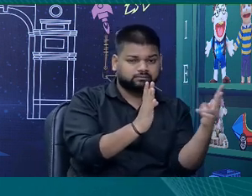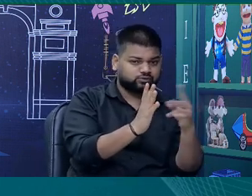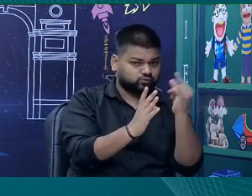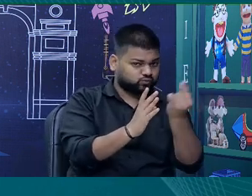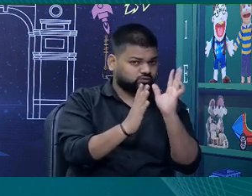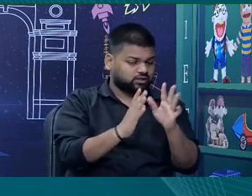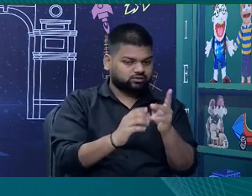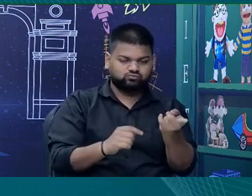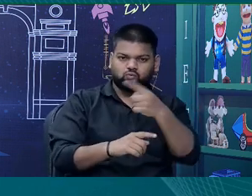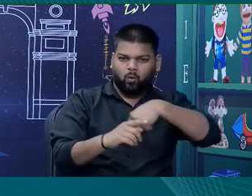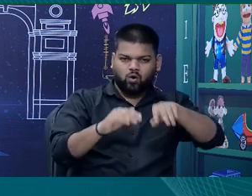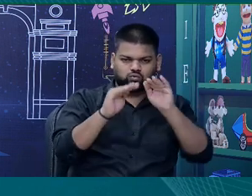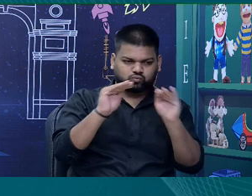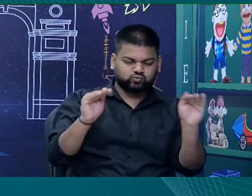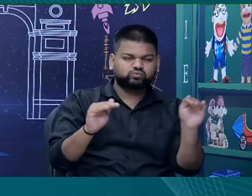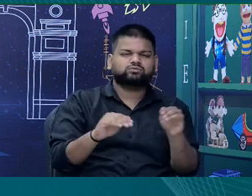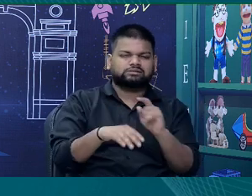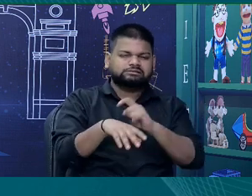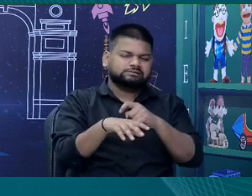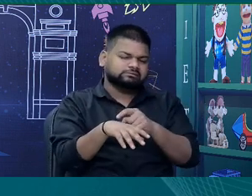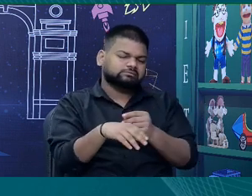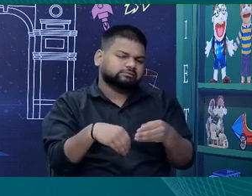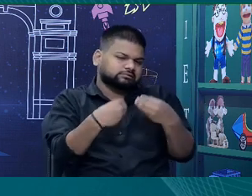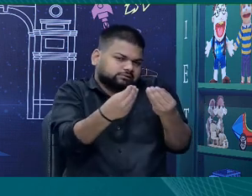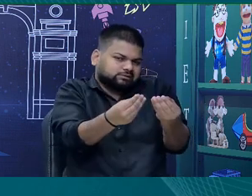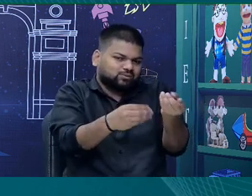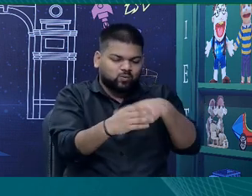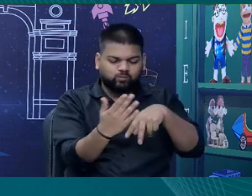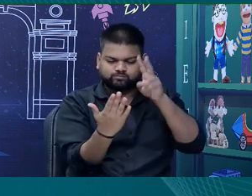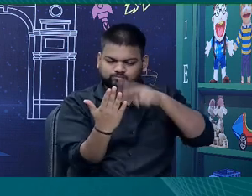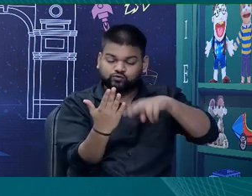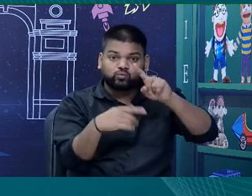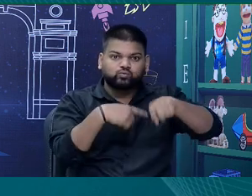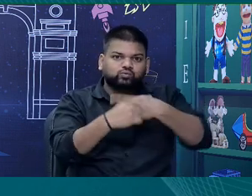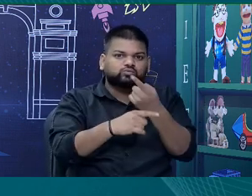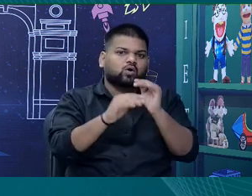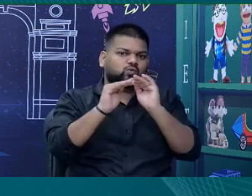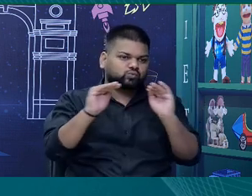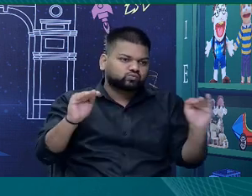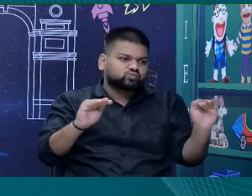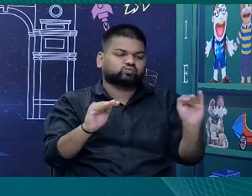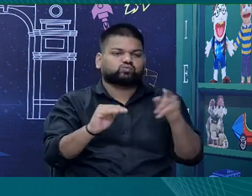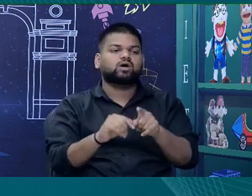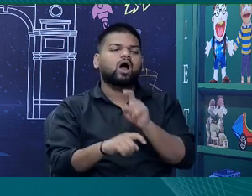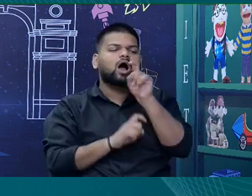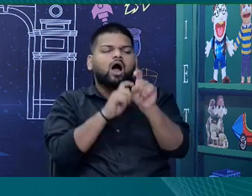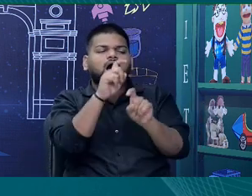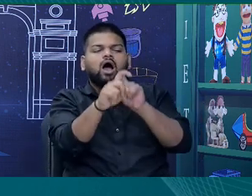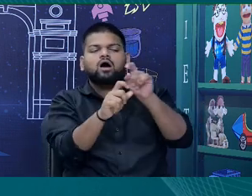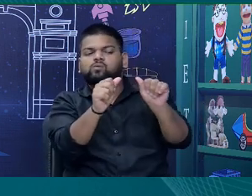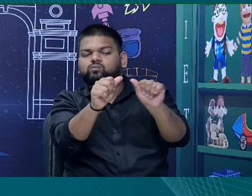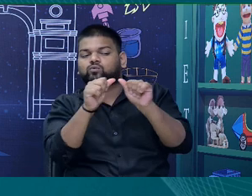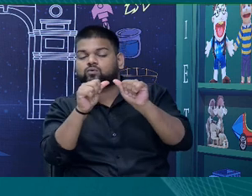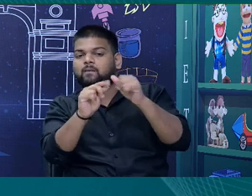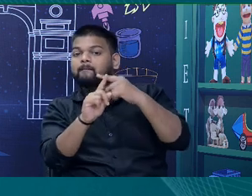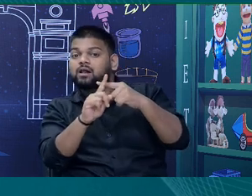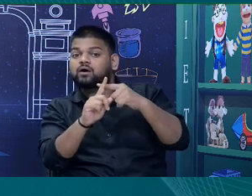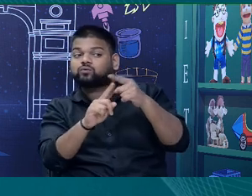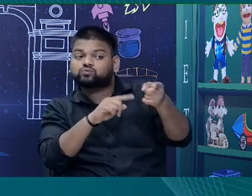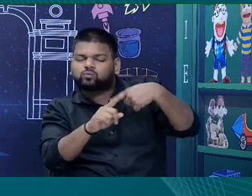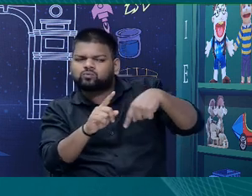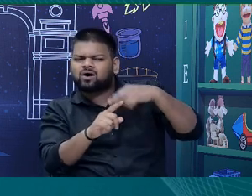को स्टडी करेंगे हम उन्हें थोड़ा सा टाइम देंगे और उसके बाद एक-एक करके उनके ध्यान से सुनेंगे और उनकी रीजंस भी सुनेंगे